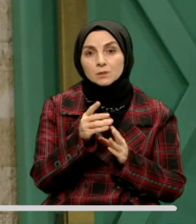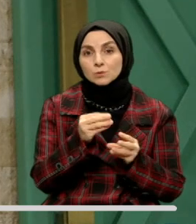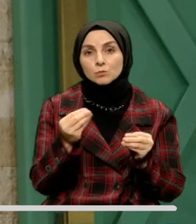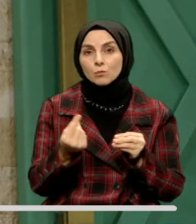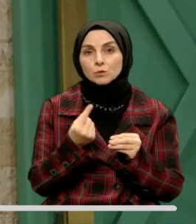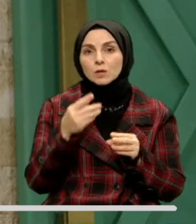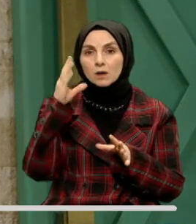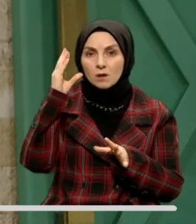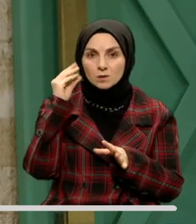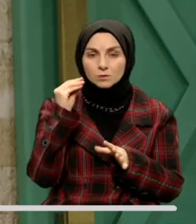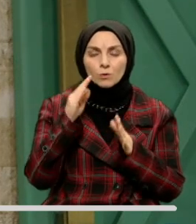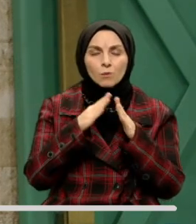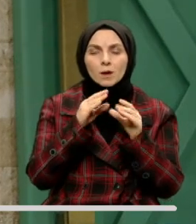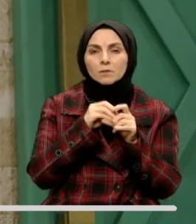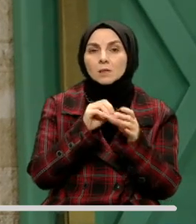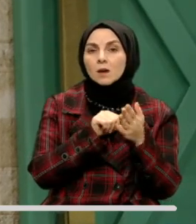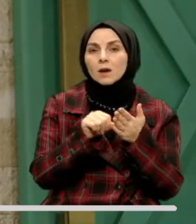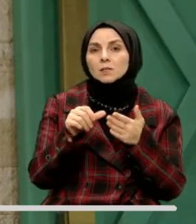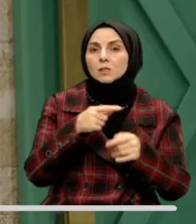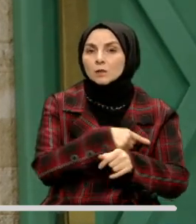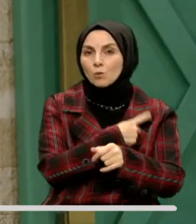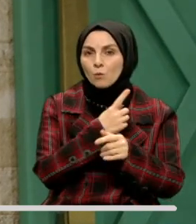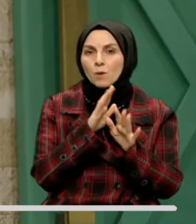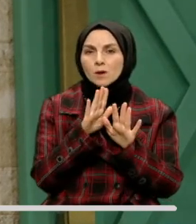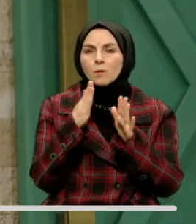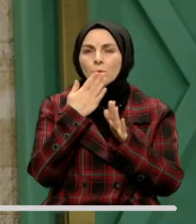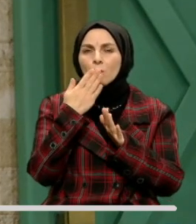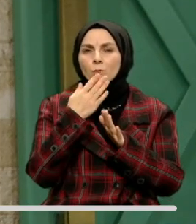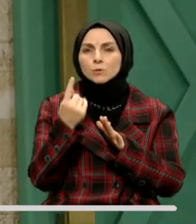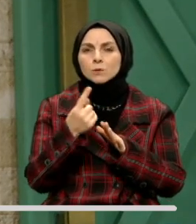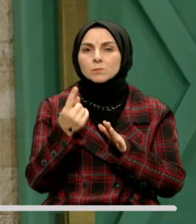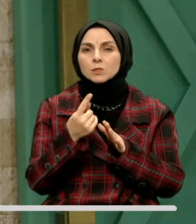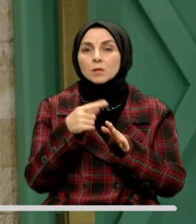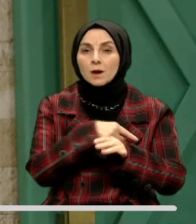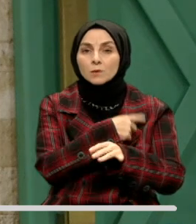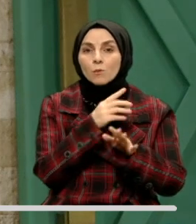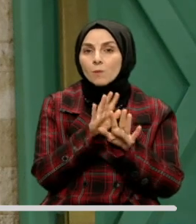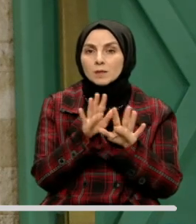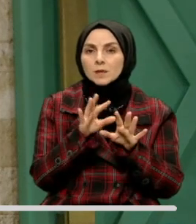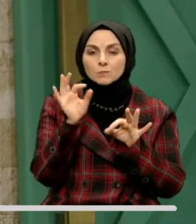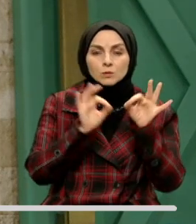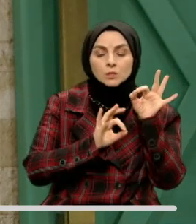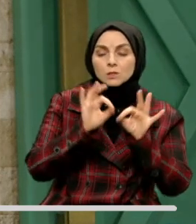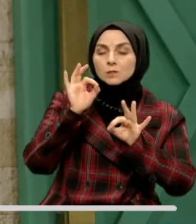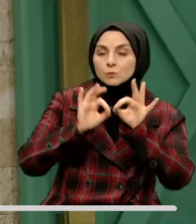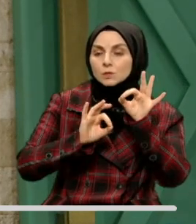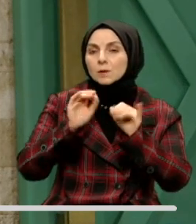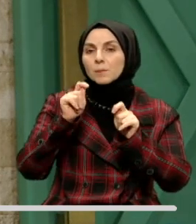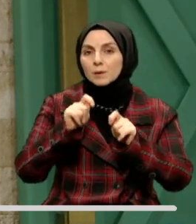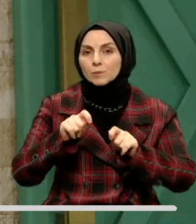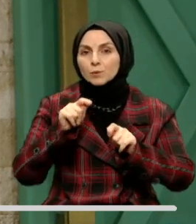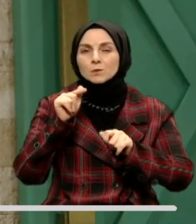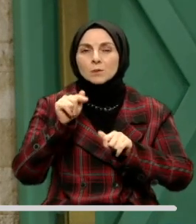şeyi anlıyor, evde her şey yolunda gidiyor. Okulda bir şeyler yolunda gitmiyor. İnceliyoruz, inceliyoruz. Yani